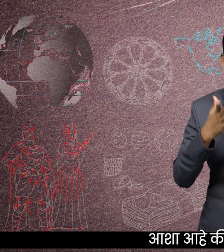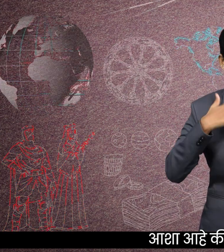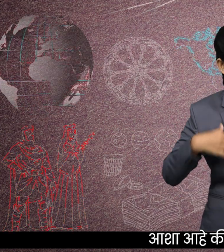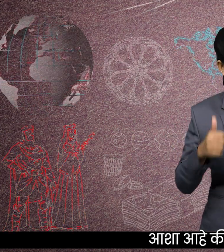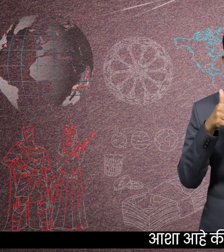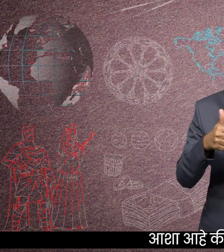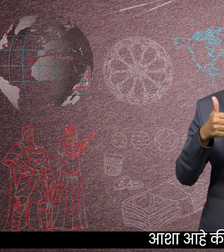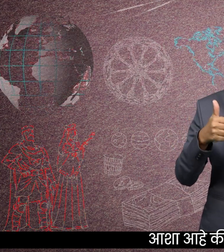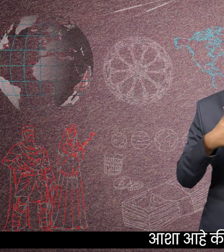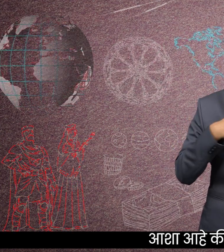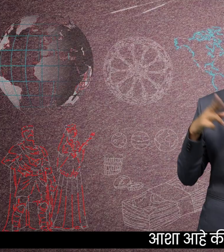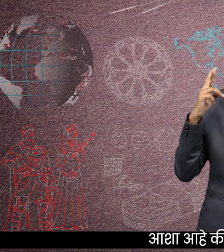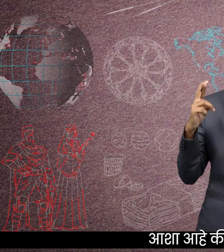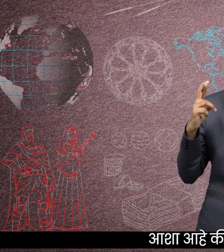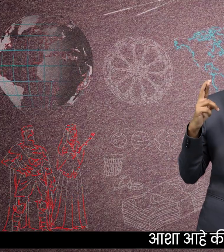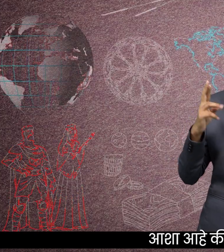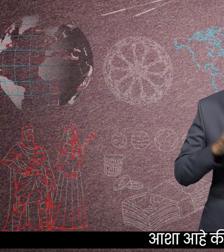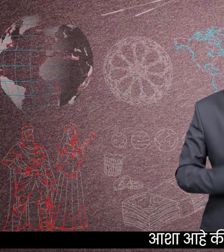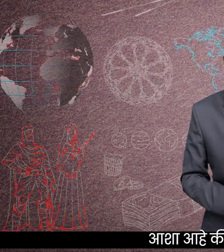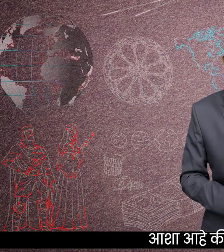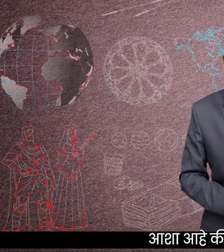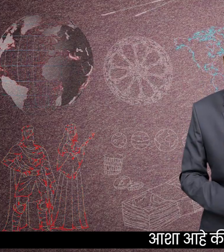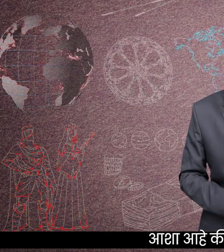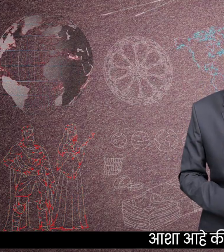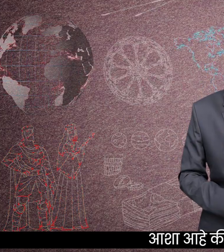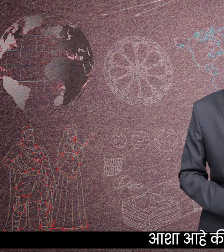आशा आहे की तुम्ही सर्वजण चांगले आहात.